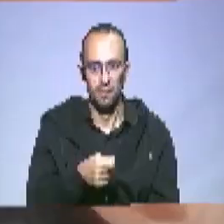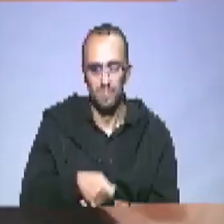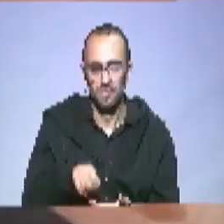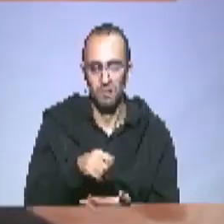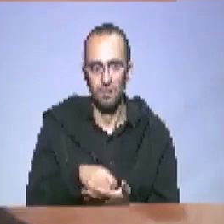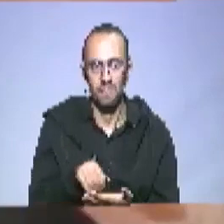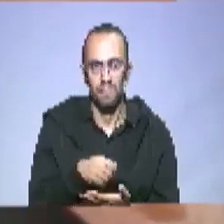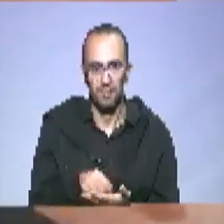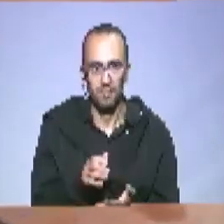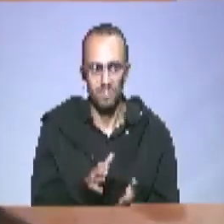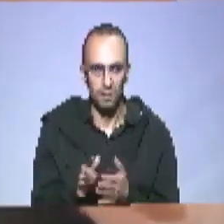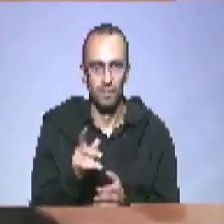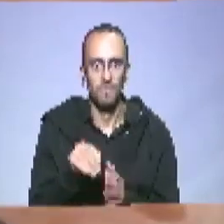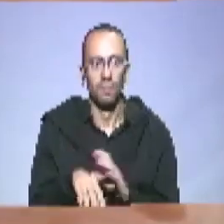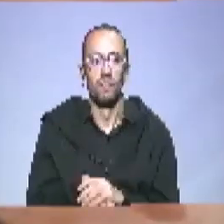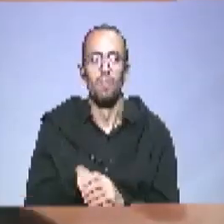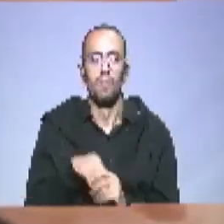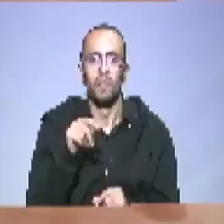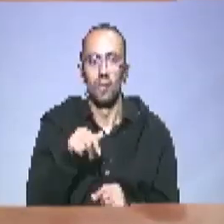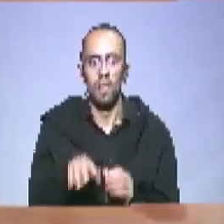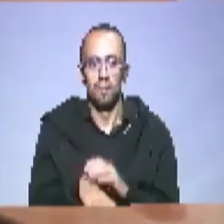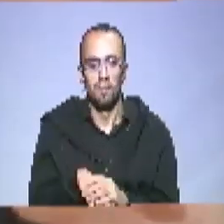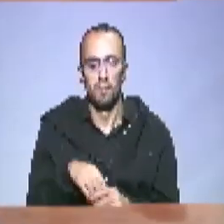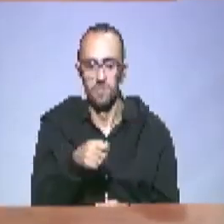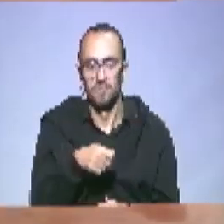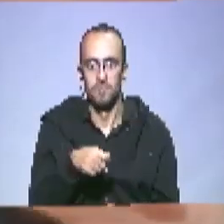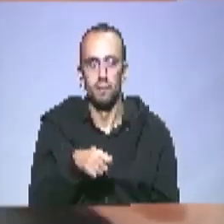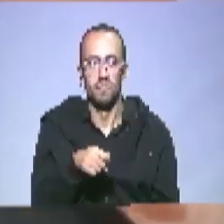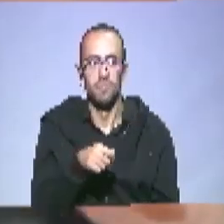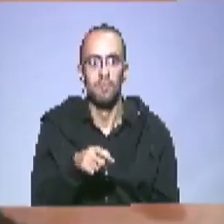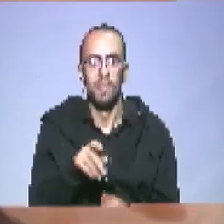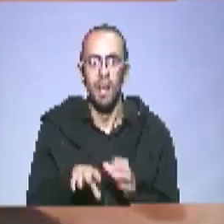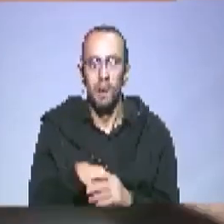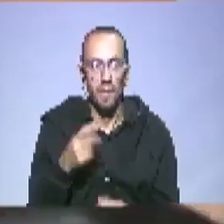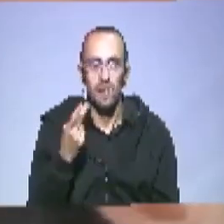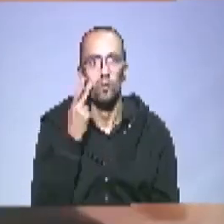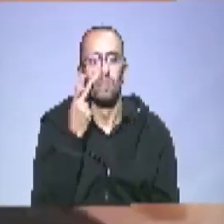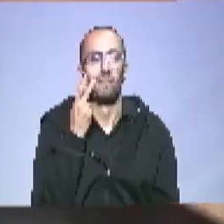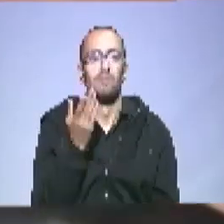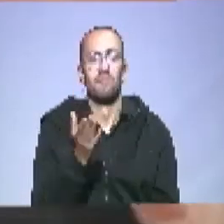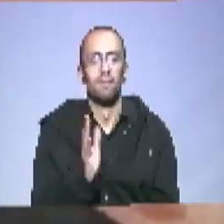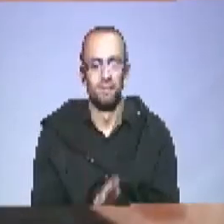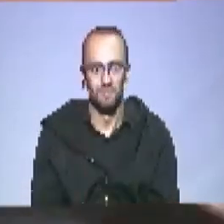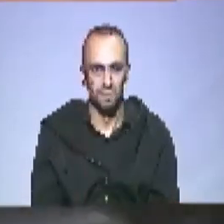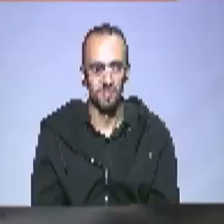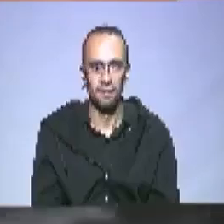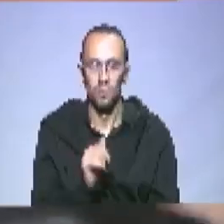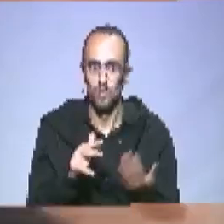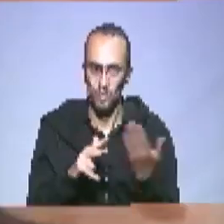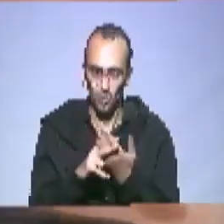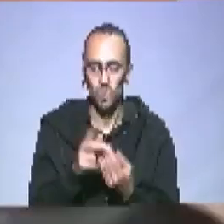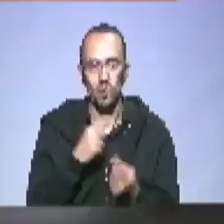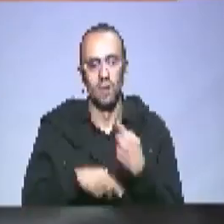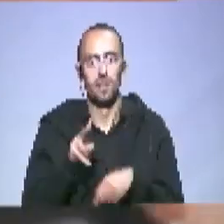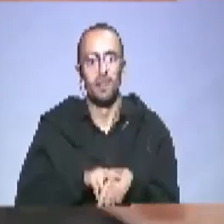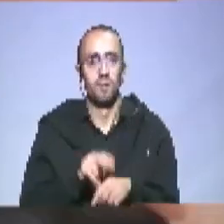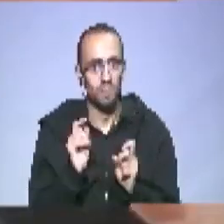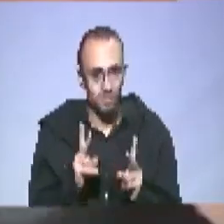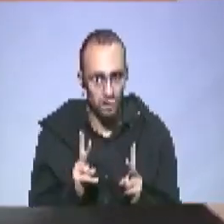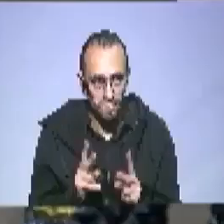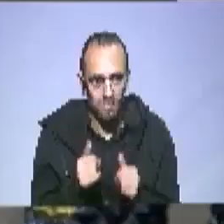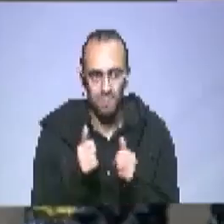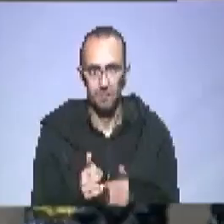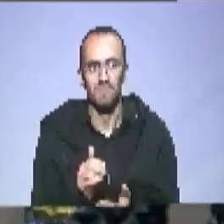فطيره الخضار، ودلوقتي ده الماده السايله اللي مش عارفه هتعمل بيها ايه، هنشوف دلوقتي. بس هنروح لفاصل يا شيف ونرجع تاني، ممكن؟